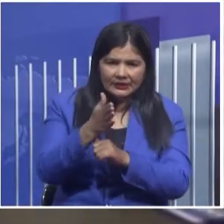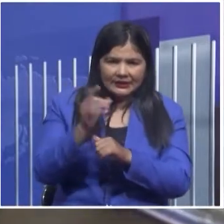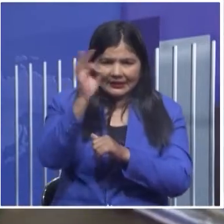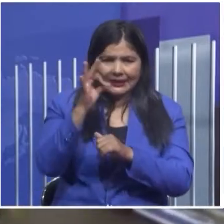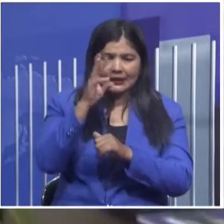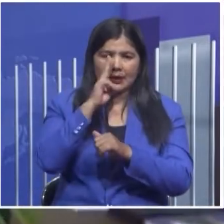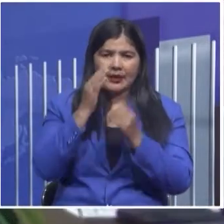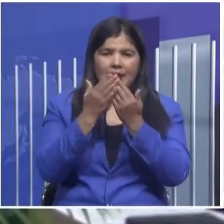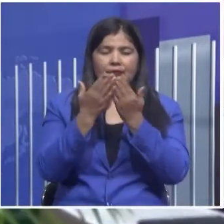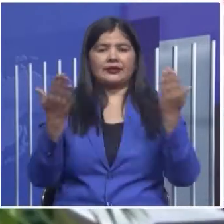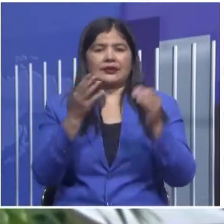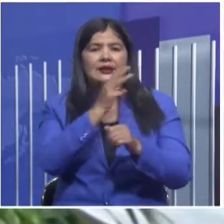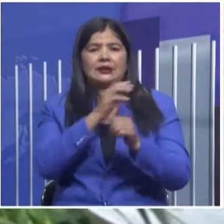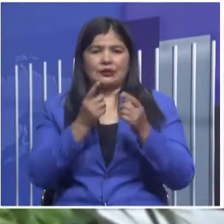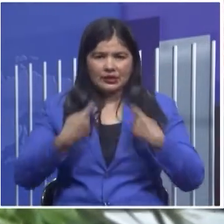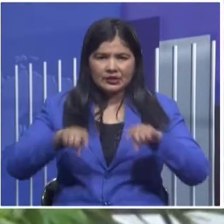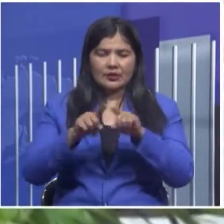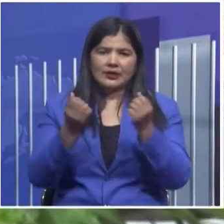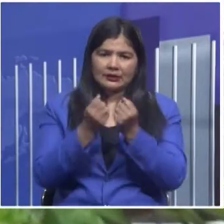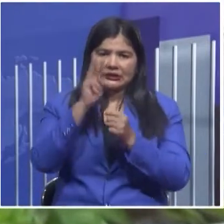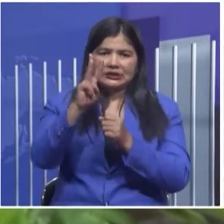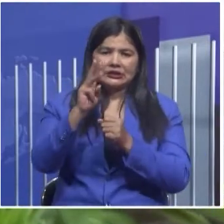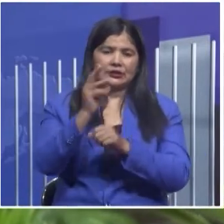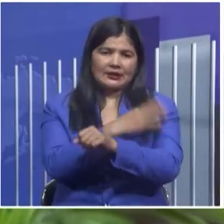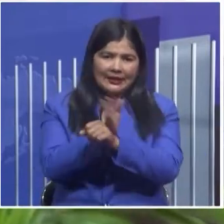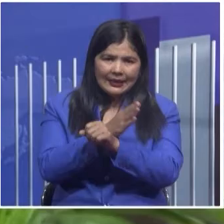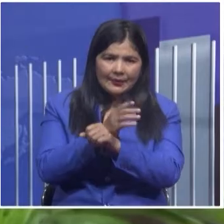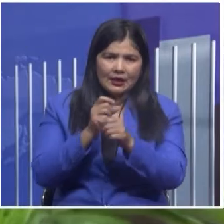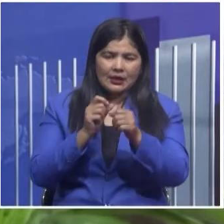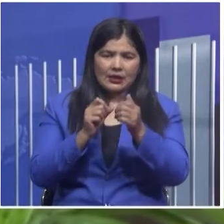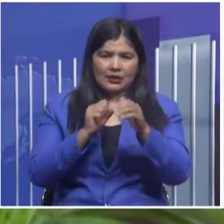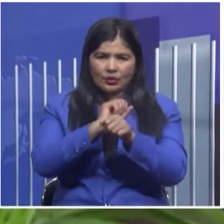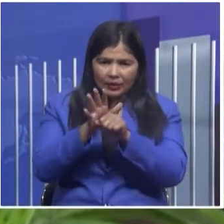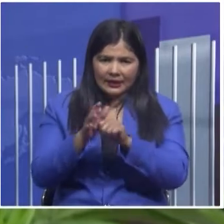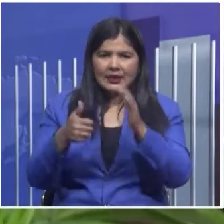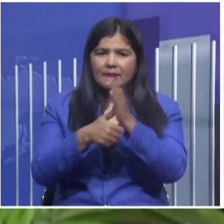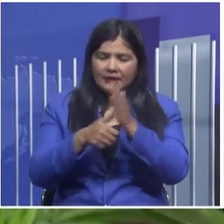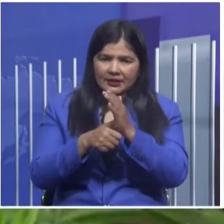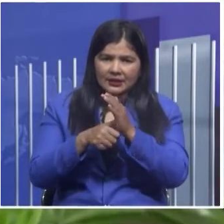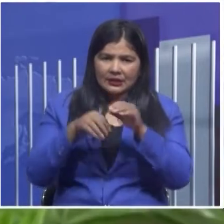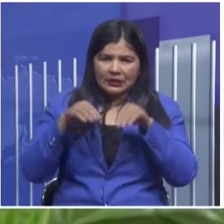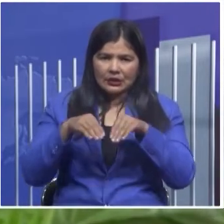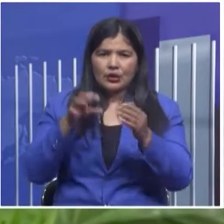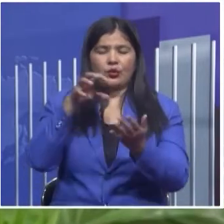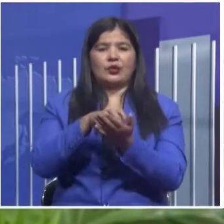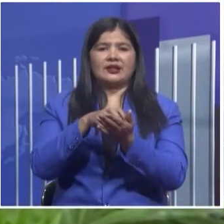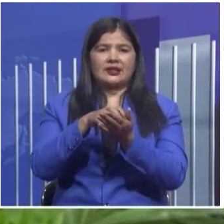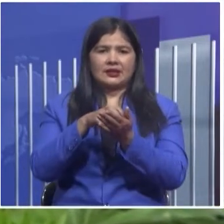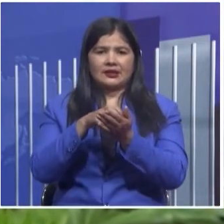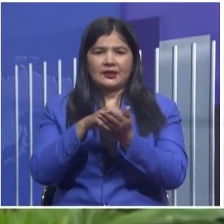कार्यालयमा पत्रकार सम्मेलन गरेर प्रदेशका मुख्य तीनवटै नाकामा कोरोना परीक्षण, चेक जाँच, होल्डिङ सेन्टरसँगै कुइने र भेरी